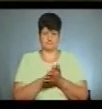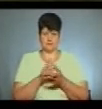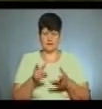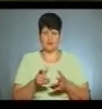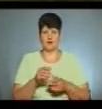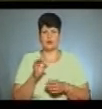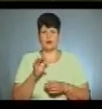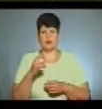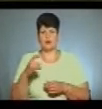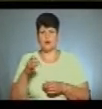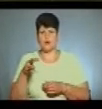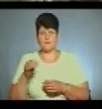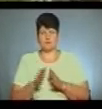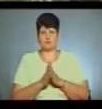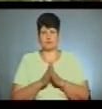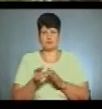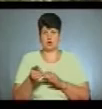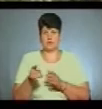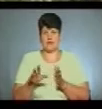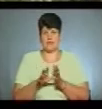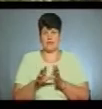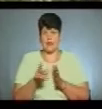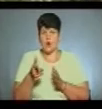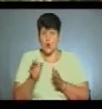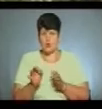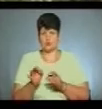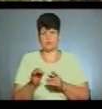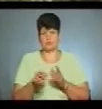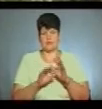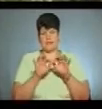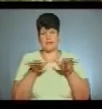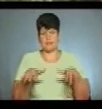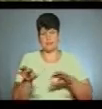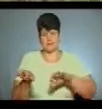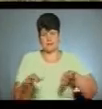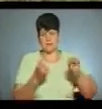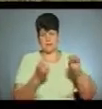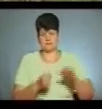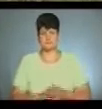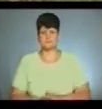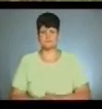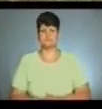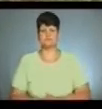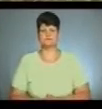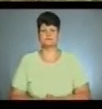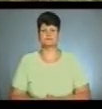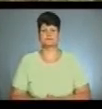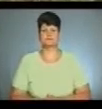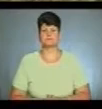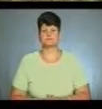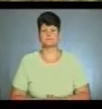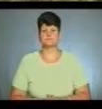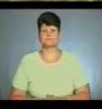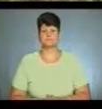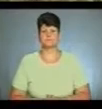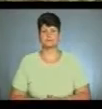до Тернопільенерго, щоб гілки прибрали. Таку лікарню десь знайти, ви мені повірте, я собі сюди приїхав. Я вам мільйон